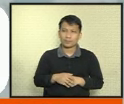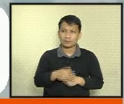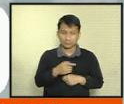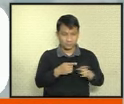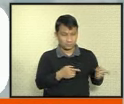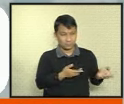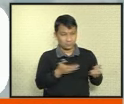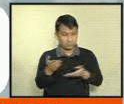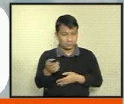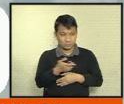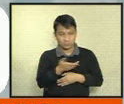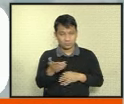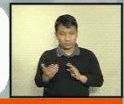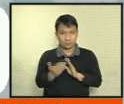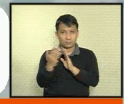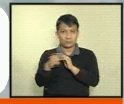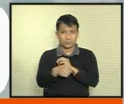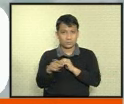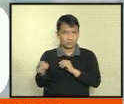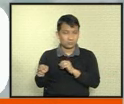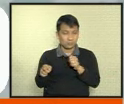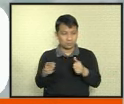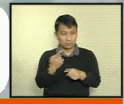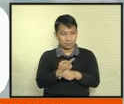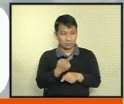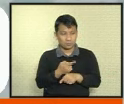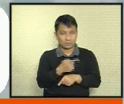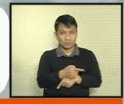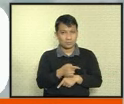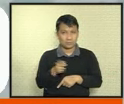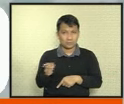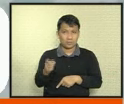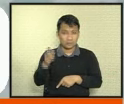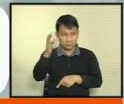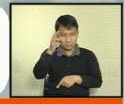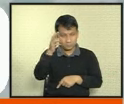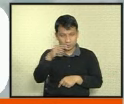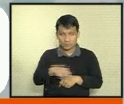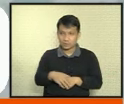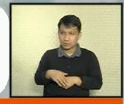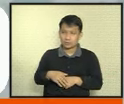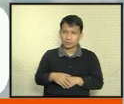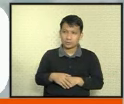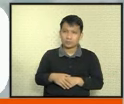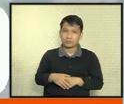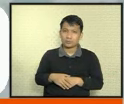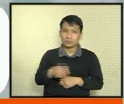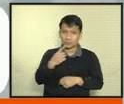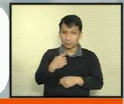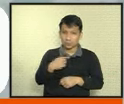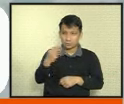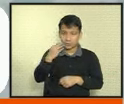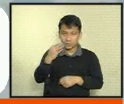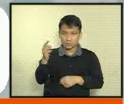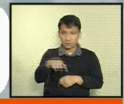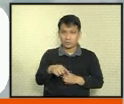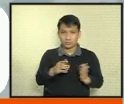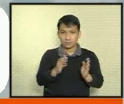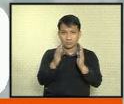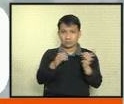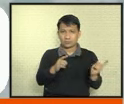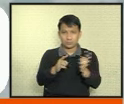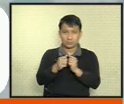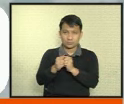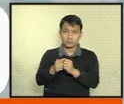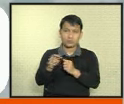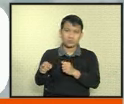ka ba humarap? Miss Ramos? Po, sir. Okay, willing ko ba kayo na yung anak po ninyo, sasamahan na